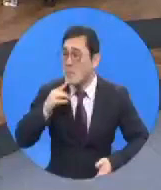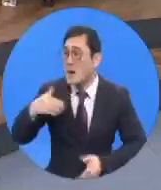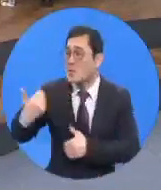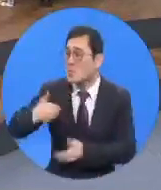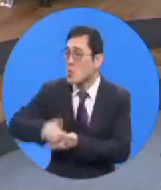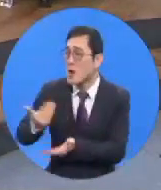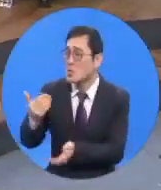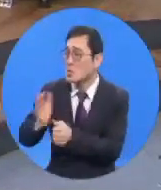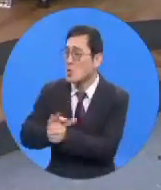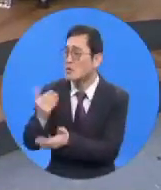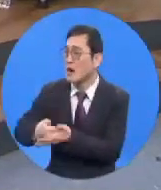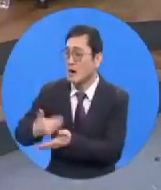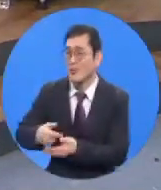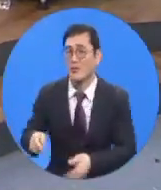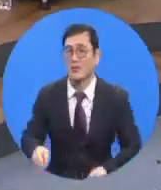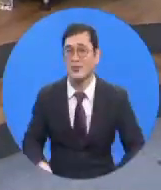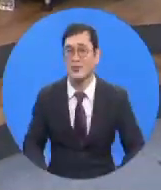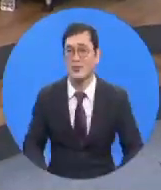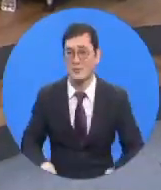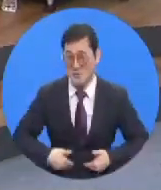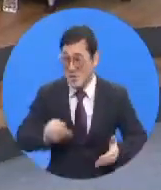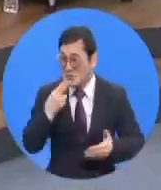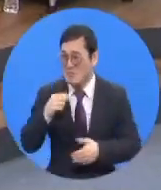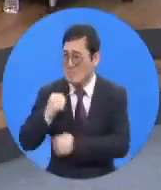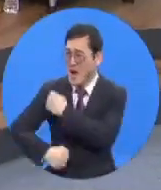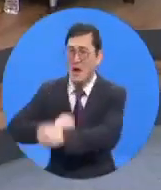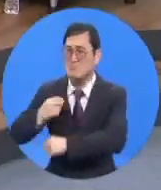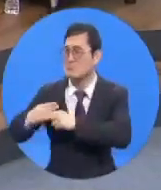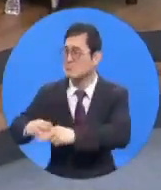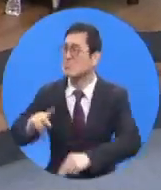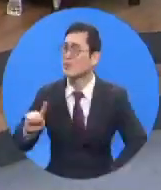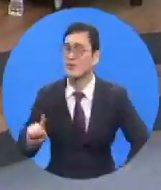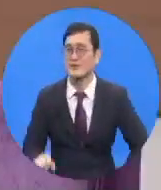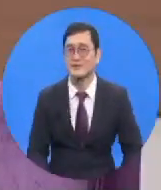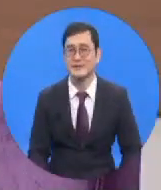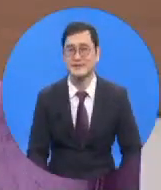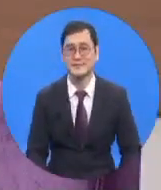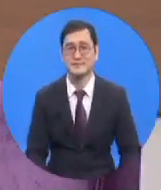짧게. 작년은 처음이었잖아요. 예. 정말 다 몰랐어요. 어떻게 해야 될지. 예. 지금